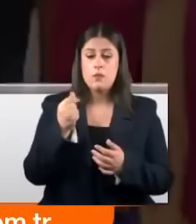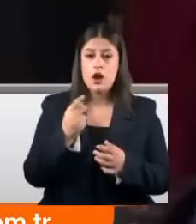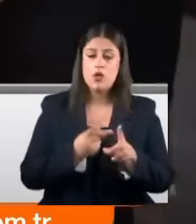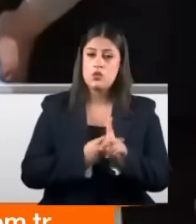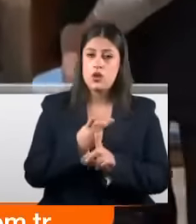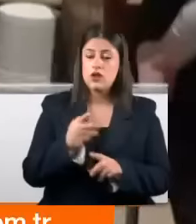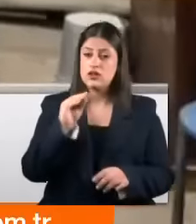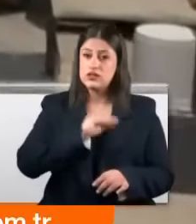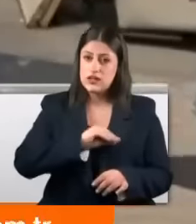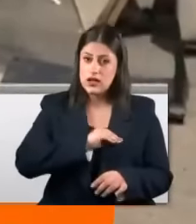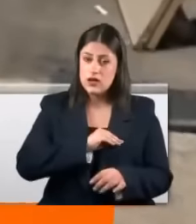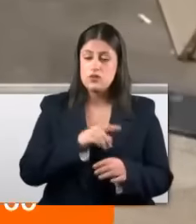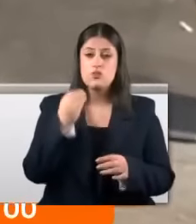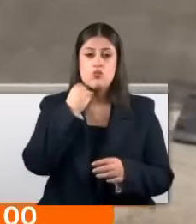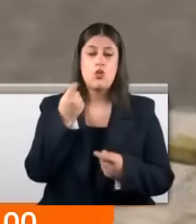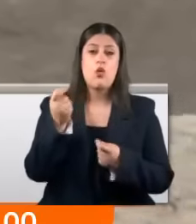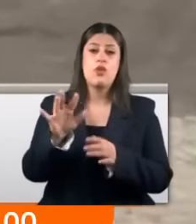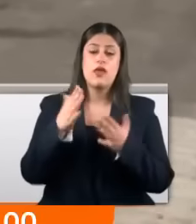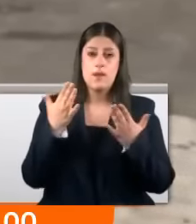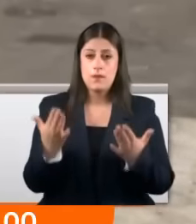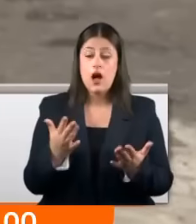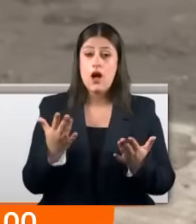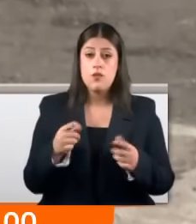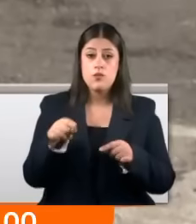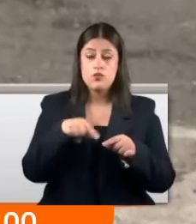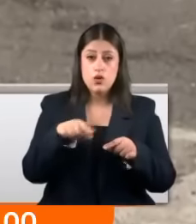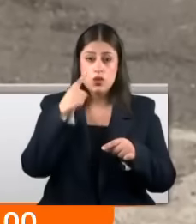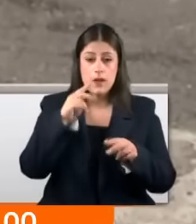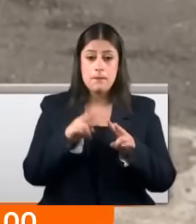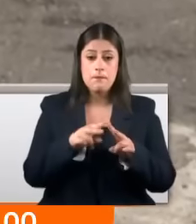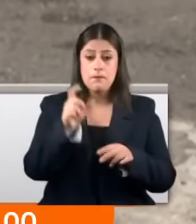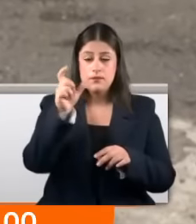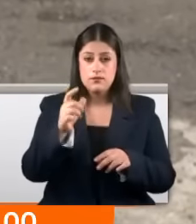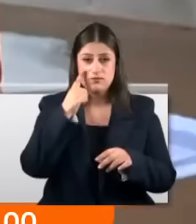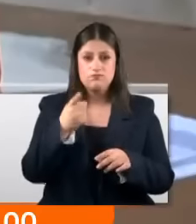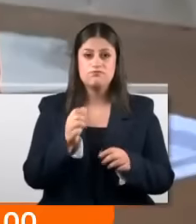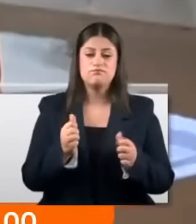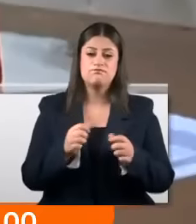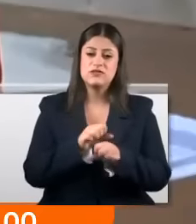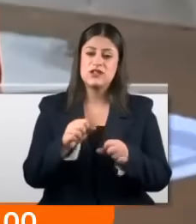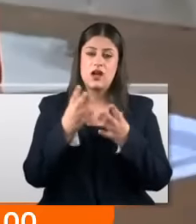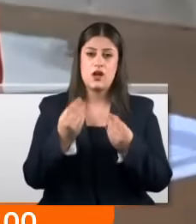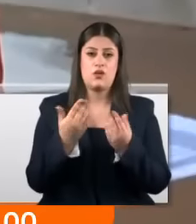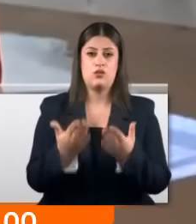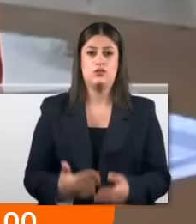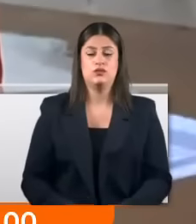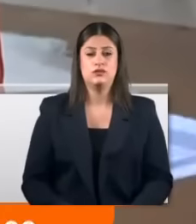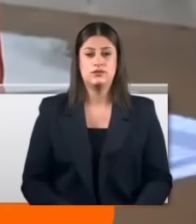sandığı için o kişiye ödeme yapmadı. Ancak bu durum ise Mehmet Binen'e pahalıya mal oldu. Kiracının